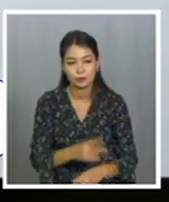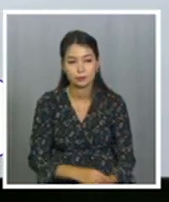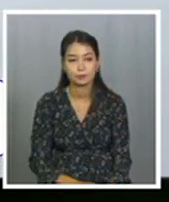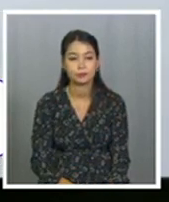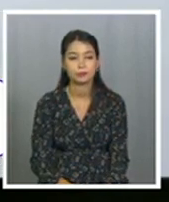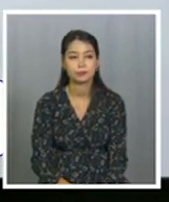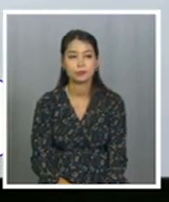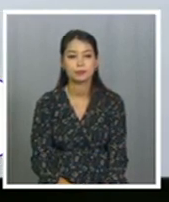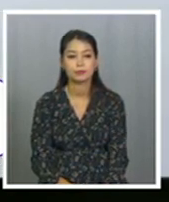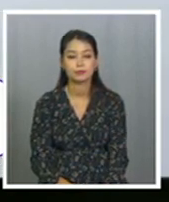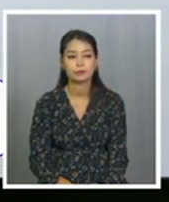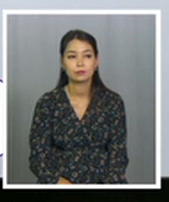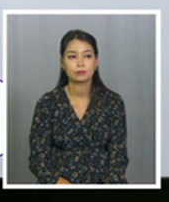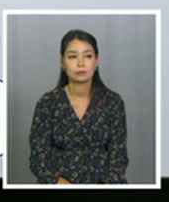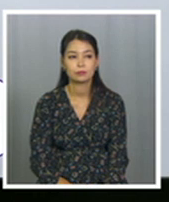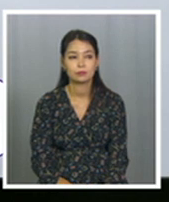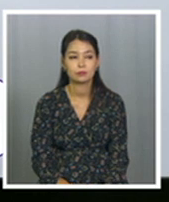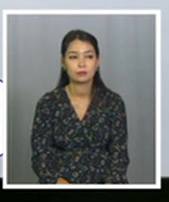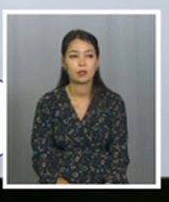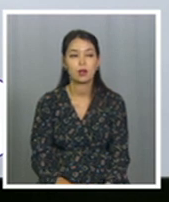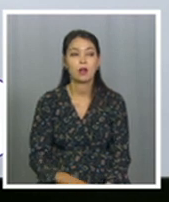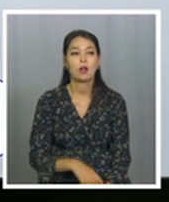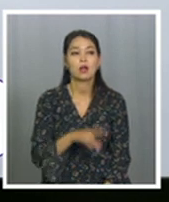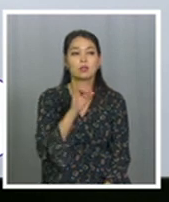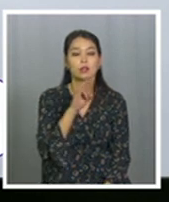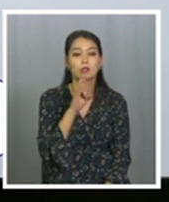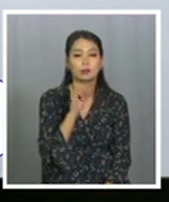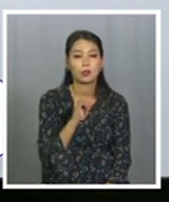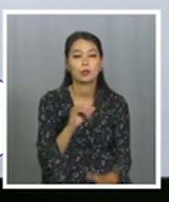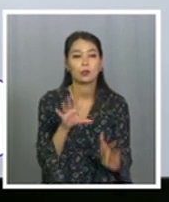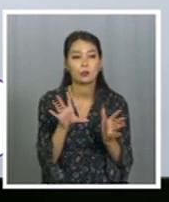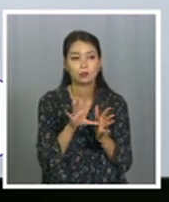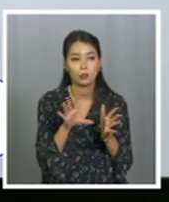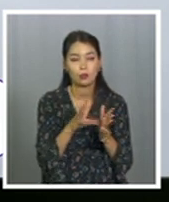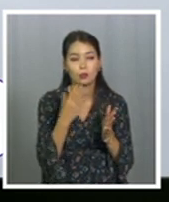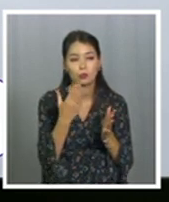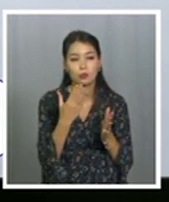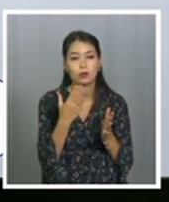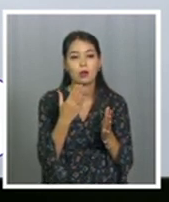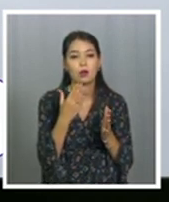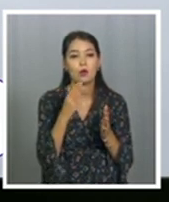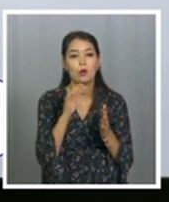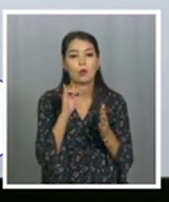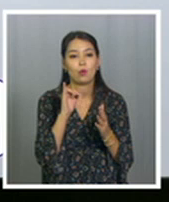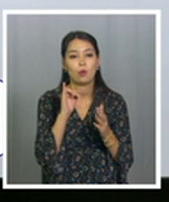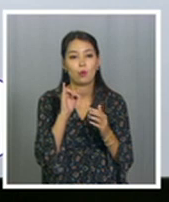Енді қараңыздар, көріп тұрғанымыздай кернеуіміз косинус заңымен өзгеріп жатыр, ал